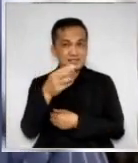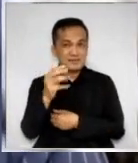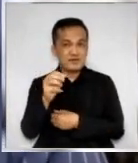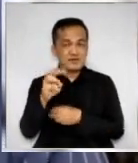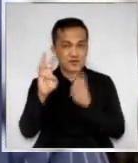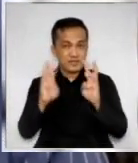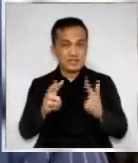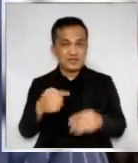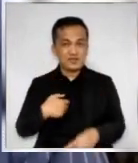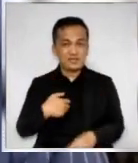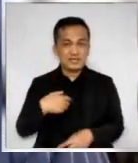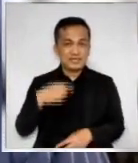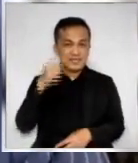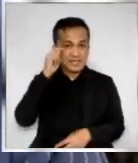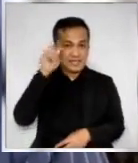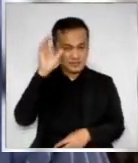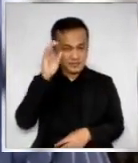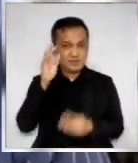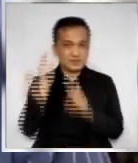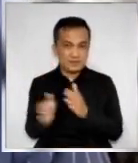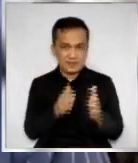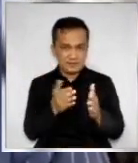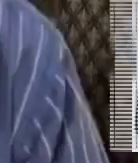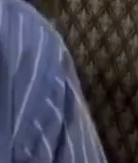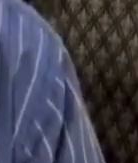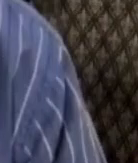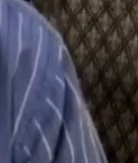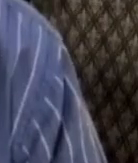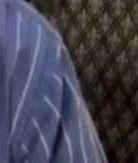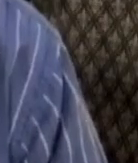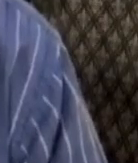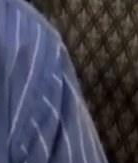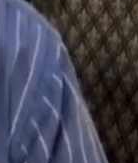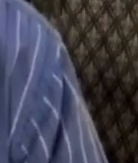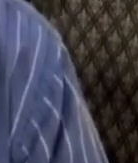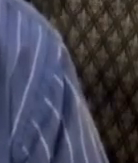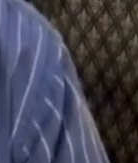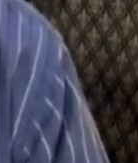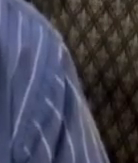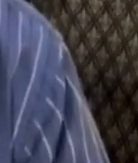Magplano para sigurado. I am ready. Serbisyong totoo ng GMA News.